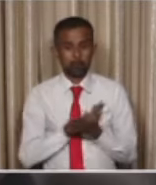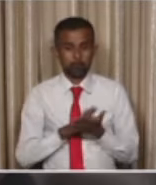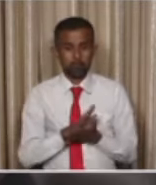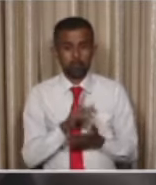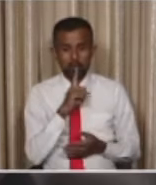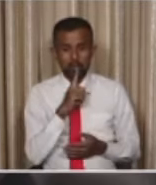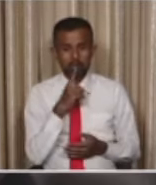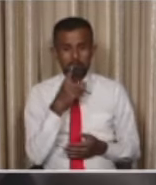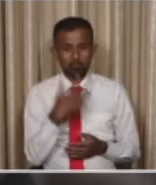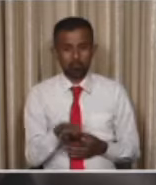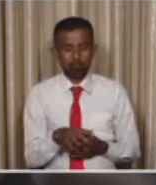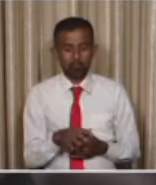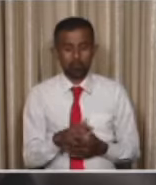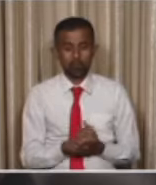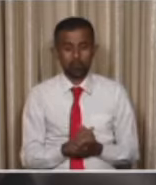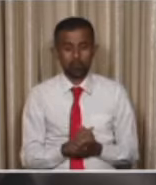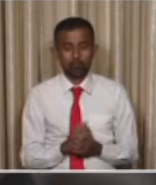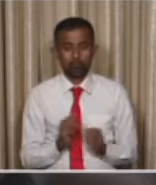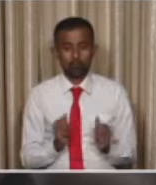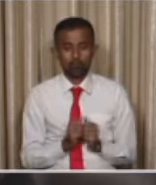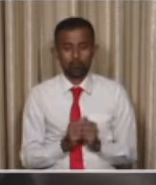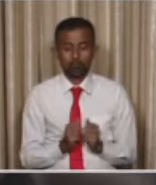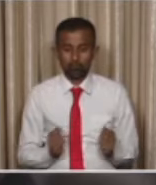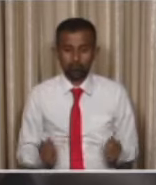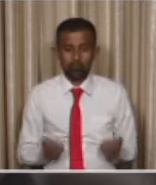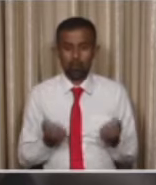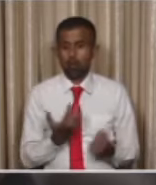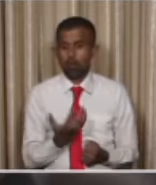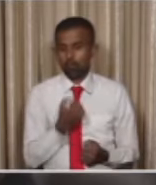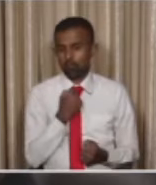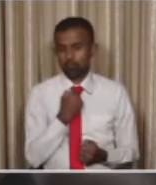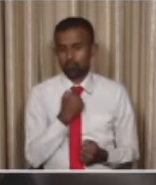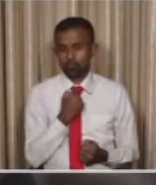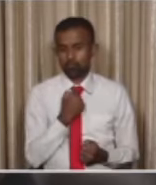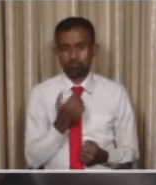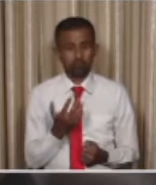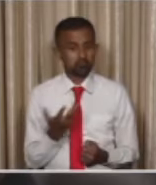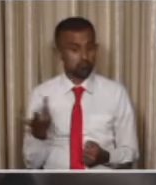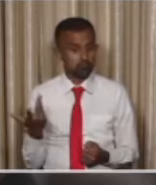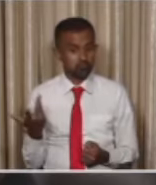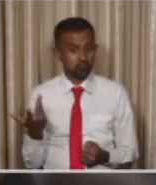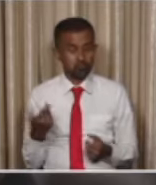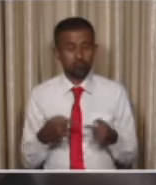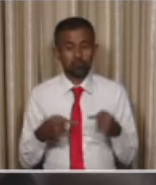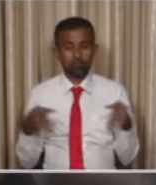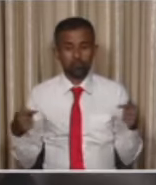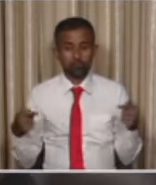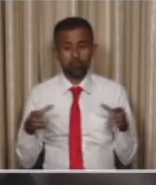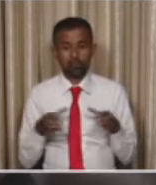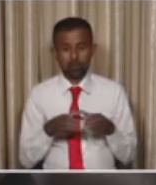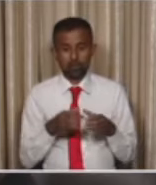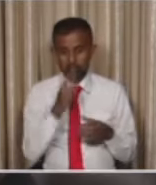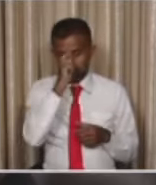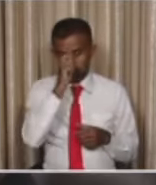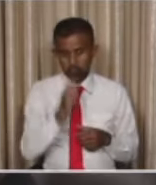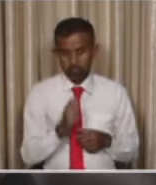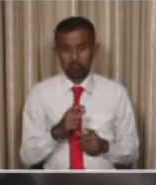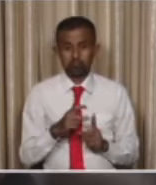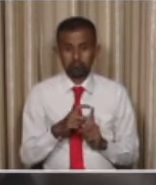வேண்டும். இல்லை என்றால் இது பாரதூரமான விளைவுகளை ஏற்படுத்தும் என்ற எச்சரிக்கையோடு என்னுடைய பேச்சை முடித்துக் கொள்கிறேன்.